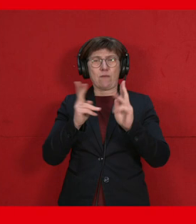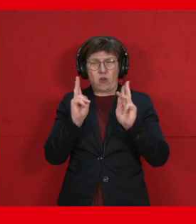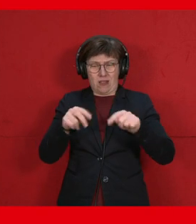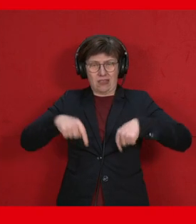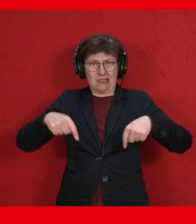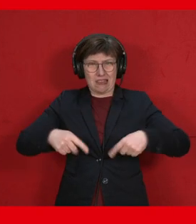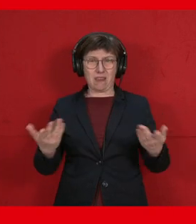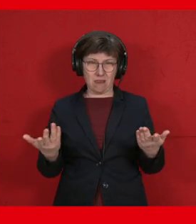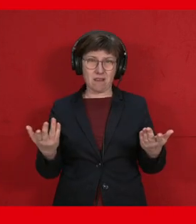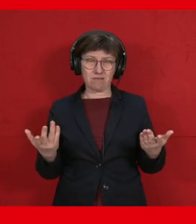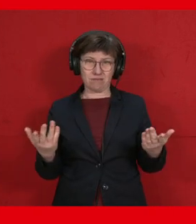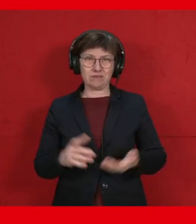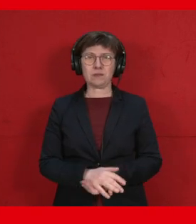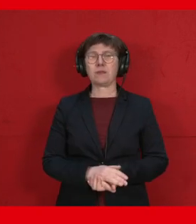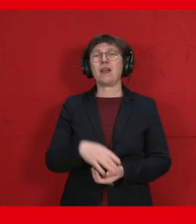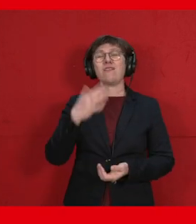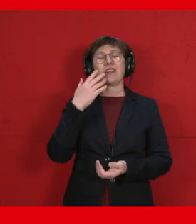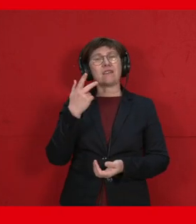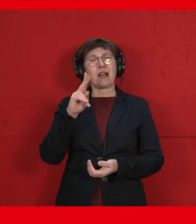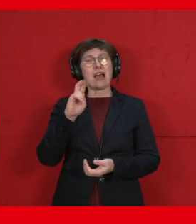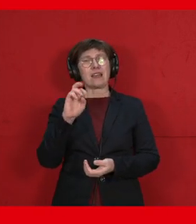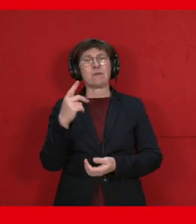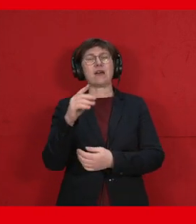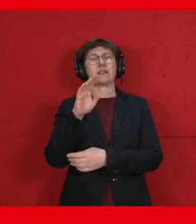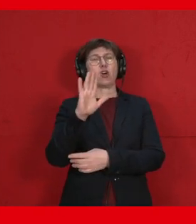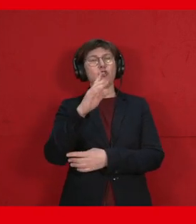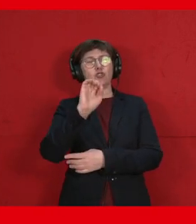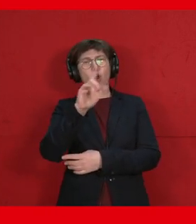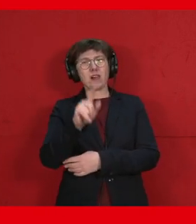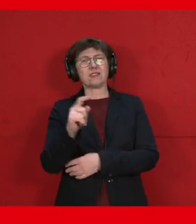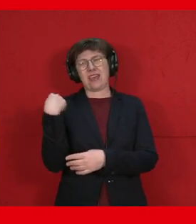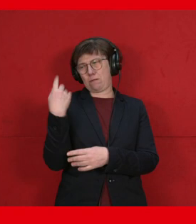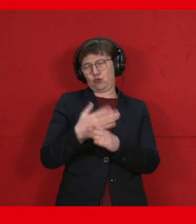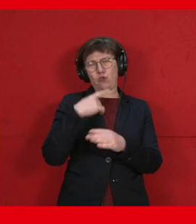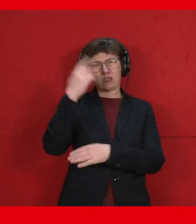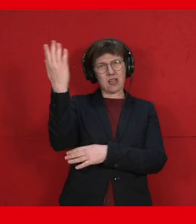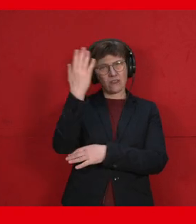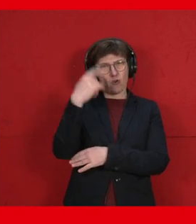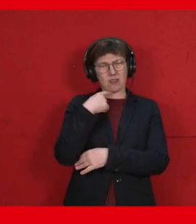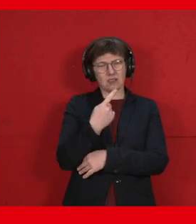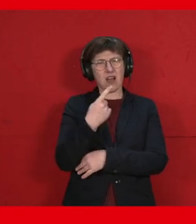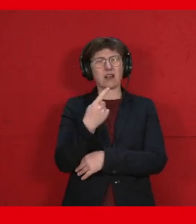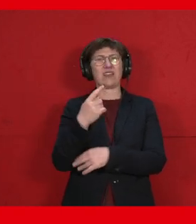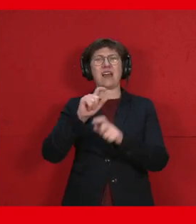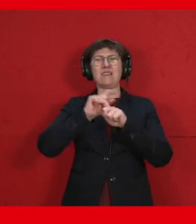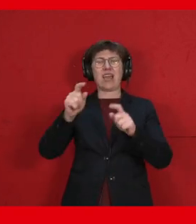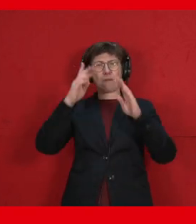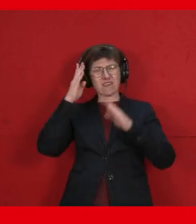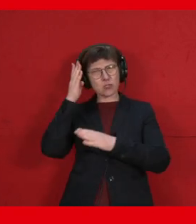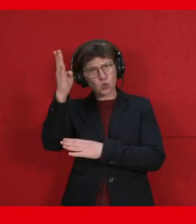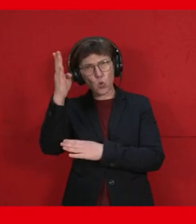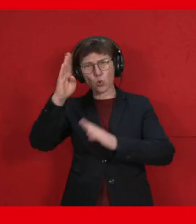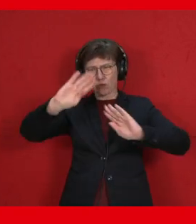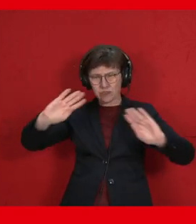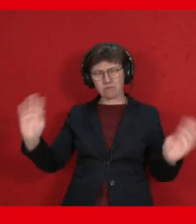richtig. Vielen Dank, Herr Niebert. Olaf Scholz, Sie haben es ja in Ihrer Rede auch und in Ihrem Vortrag auch angemerkt, von Mission gesprochen, wie Ihnen das